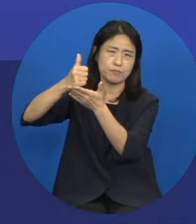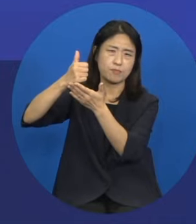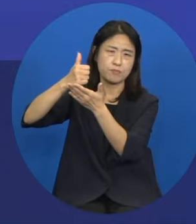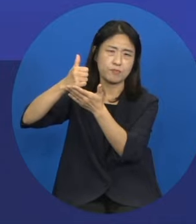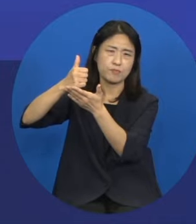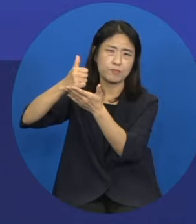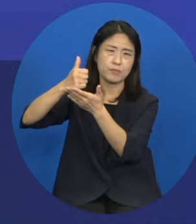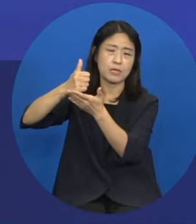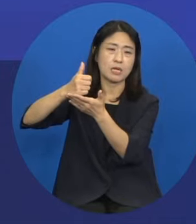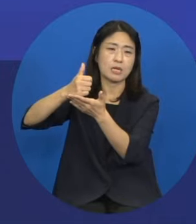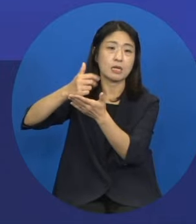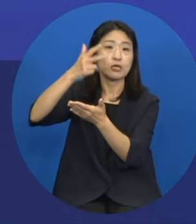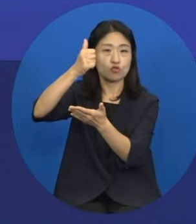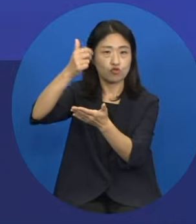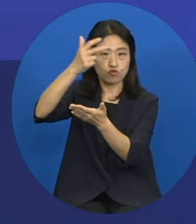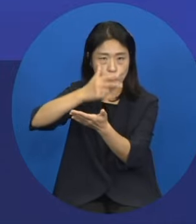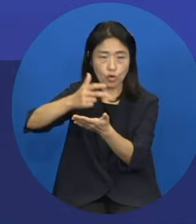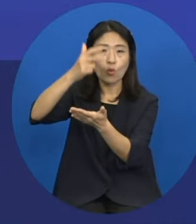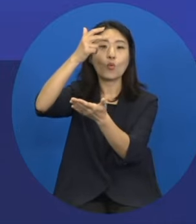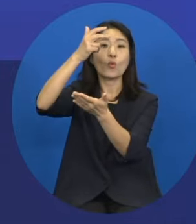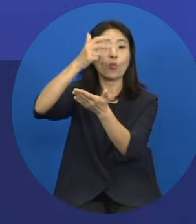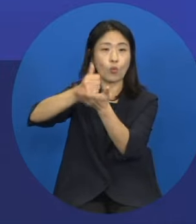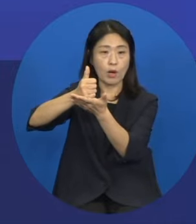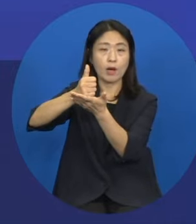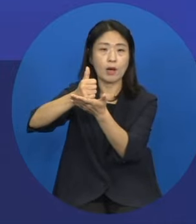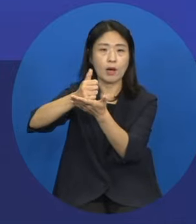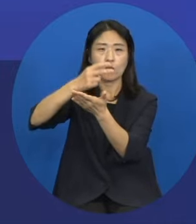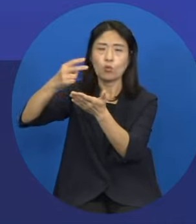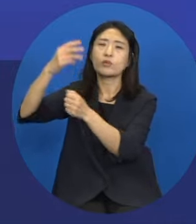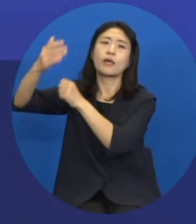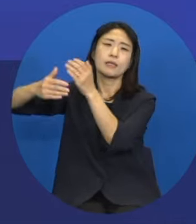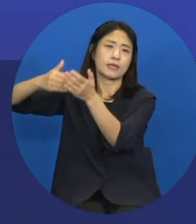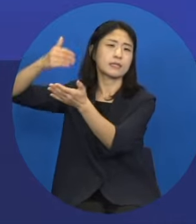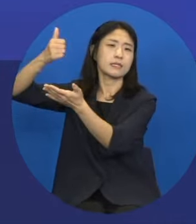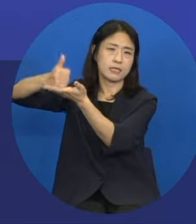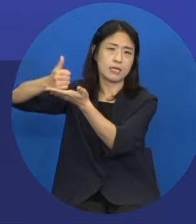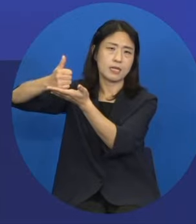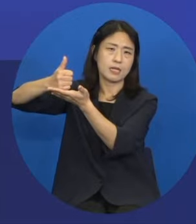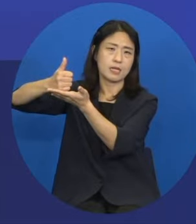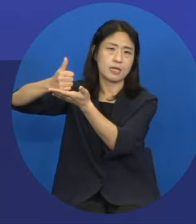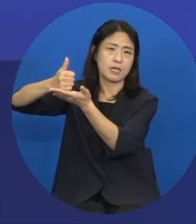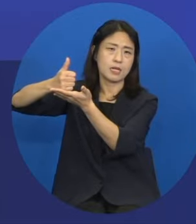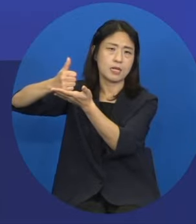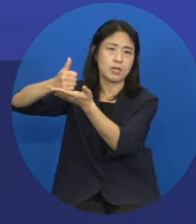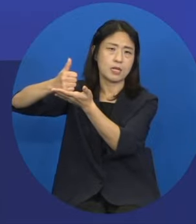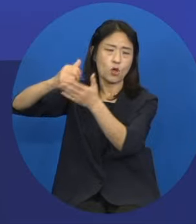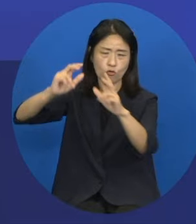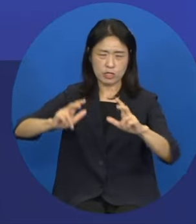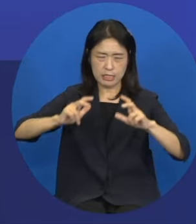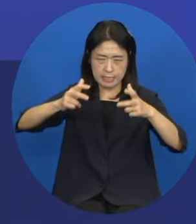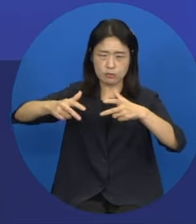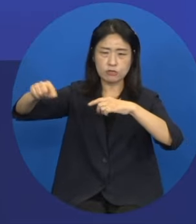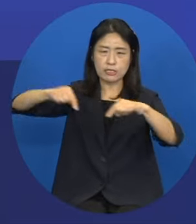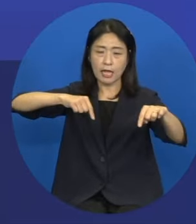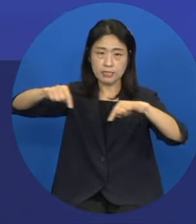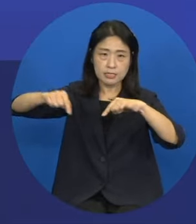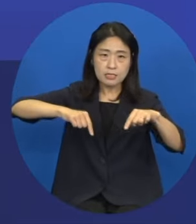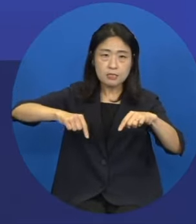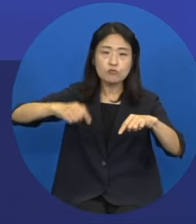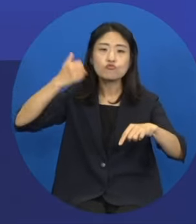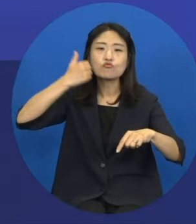주 여호와, 그러니까 이 온 지구를 통치하시는 분이